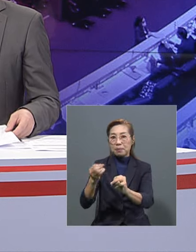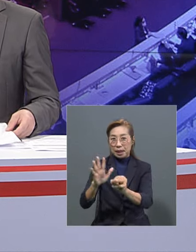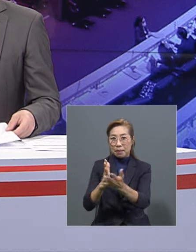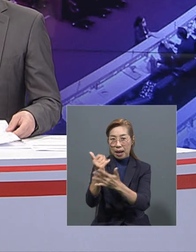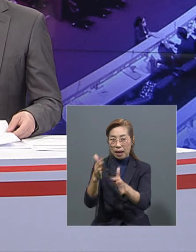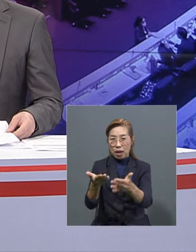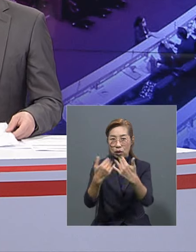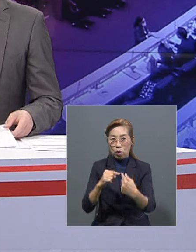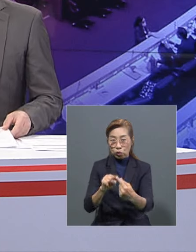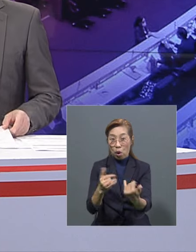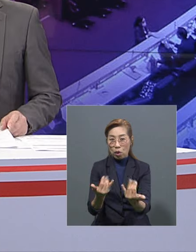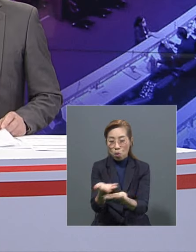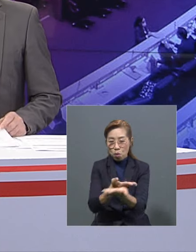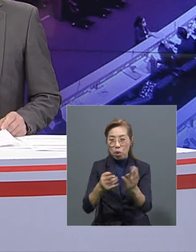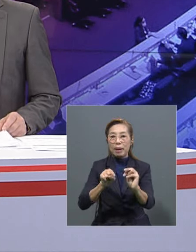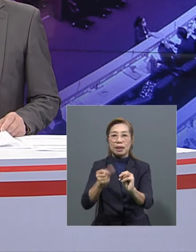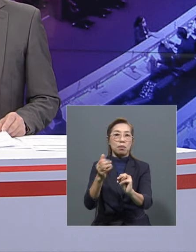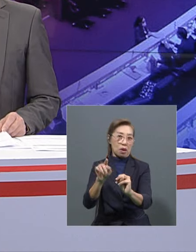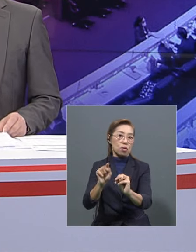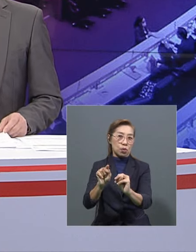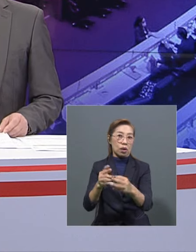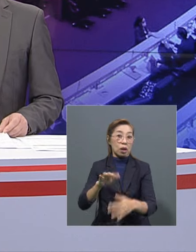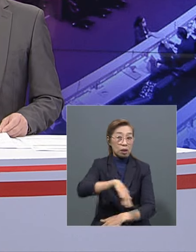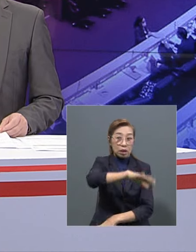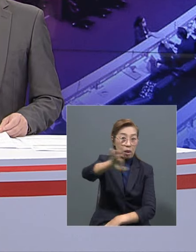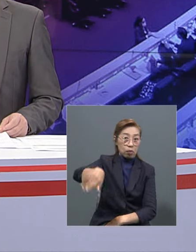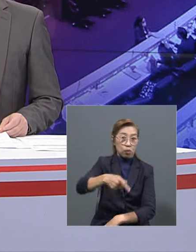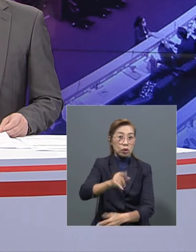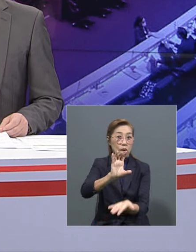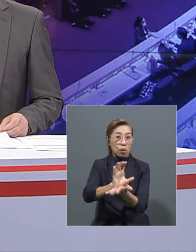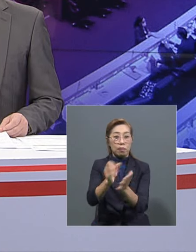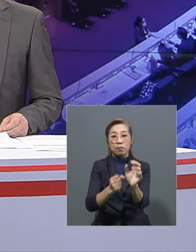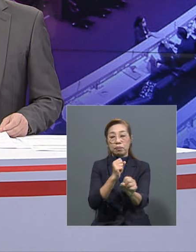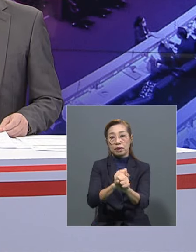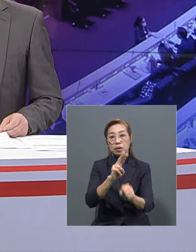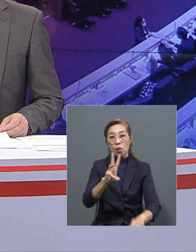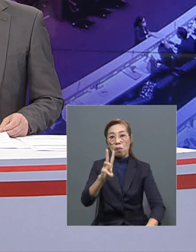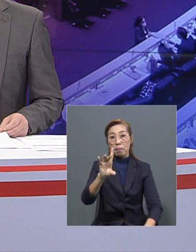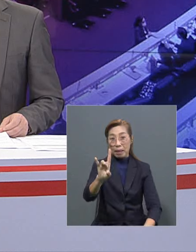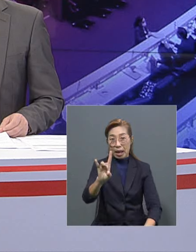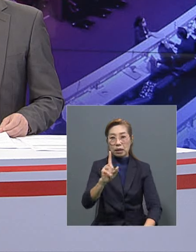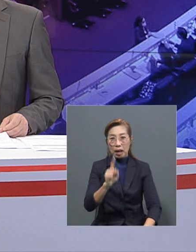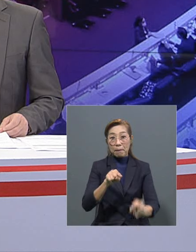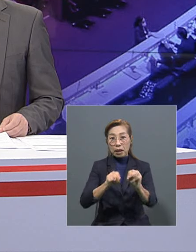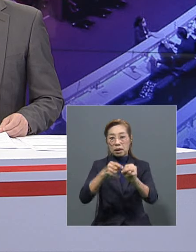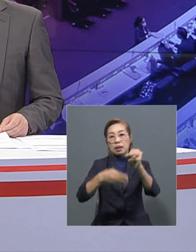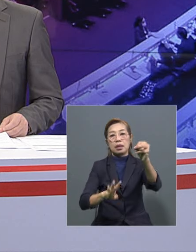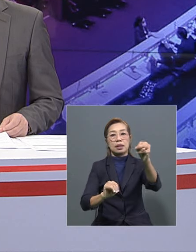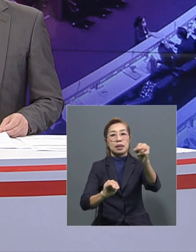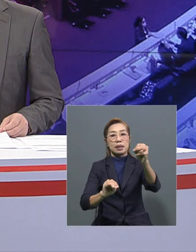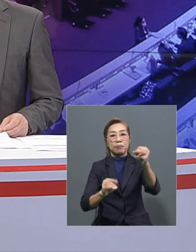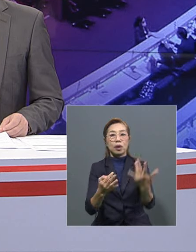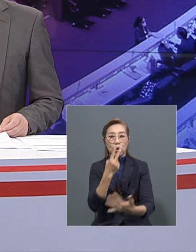แล้วก็กำลังพิจารณาในมาตราที่15ทั้งหมดเนี่ยสำหรับงบประมาณรายจ่ายประจำปี2568มี40มาตราด้วยกัน